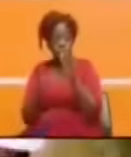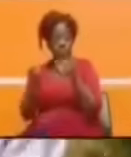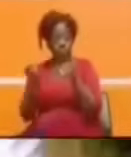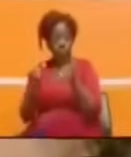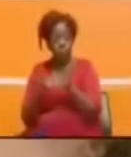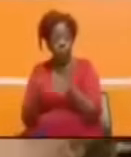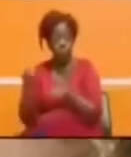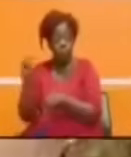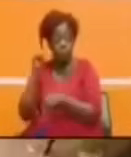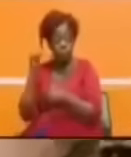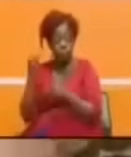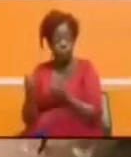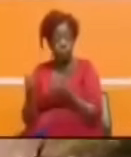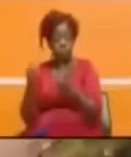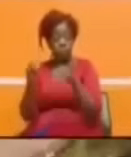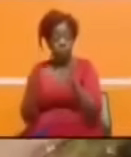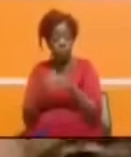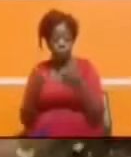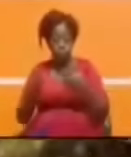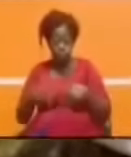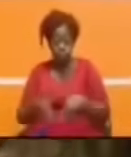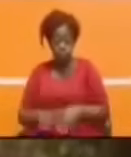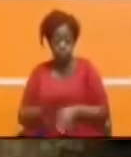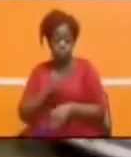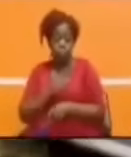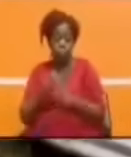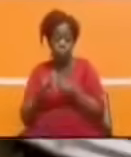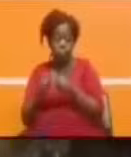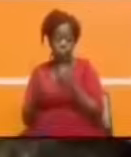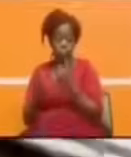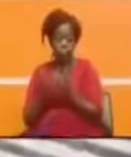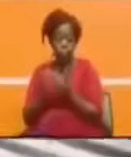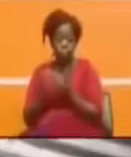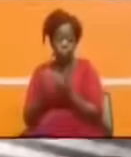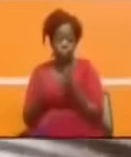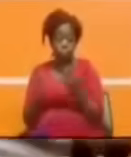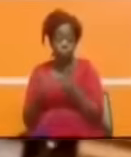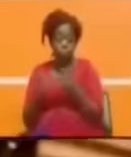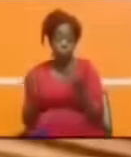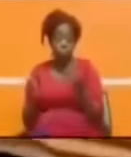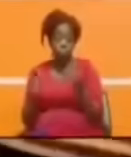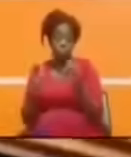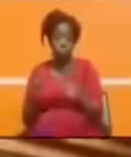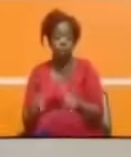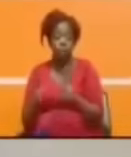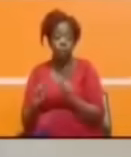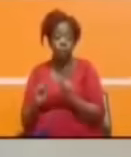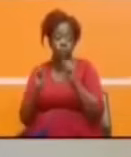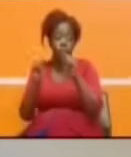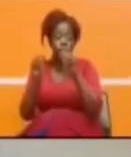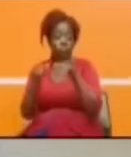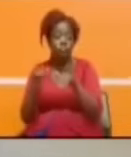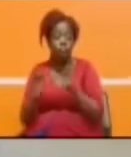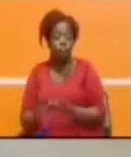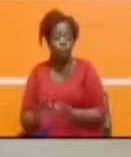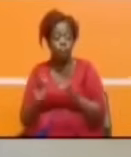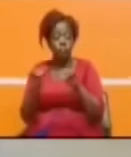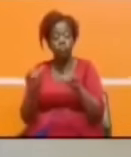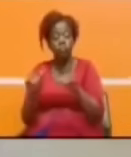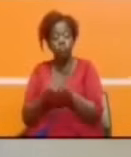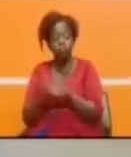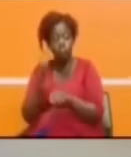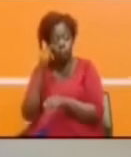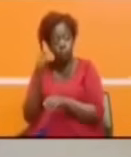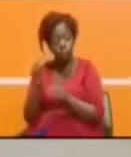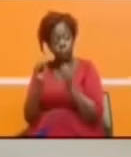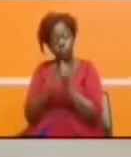eyaggwa olw'abaka basala nga mbakyala ne batabalabirira era nga basibanga bibwa ku palamenti. Ammemba ba palamenti twagirabako